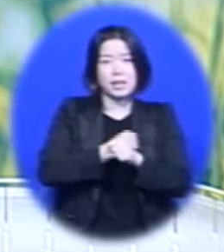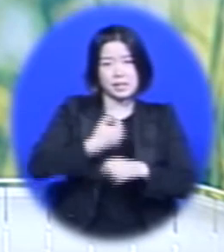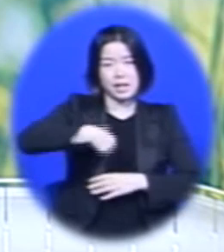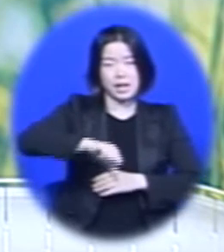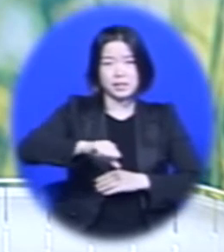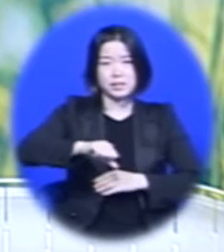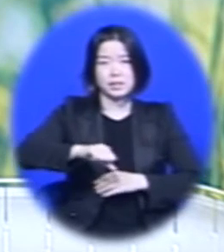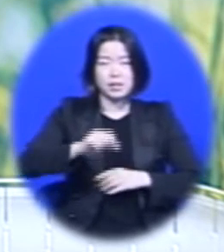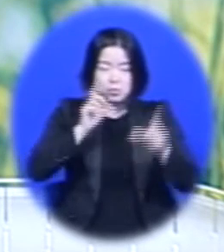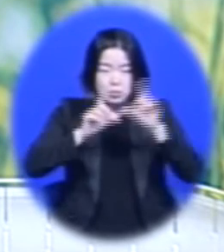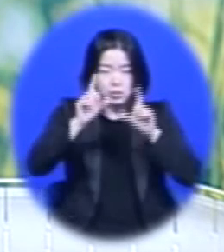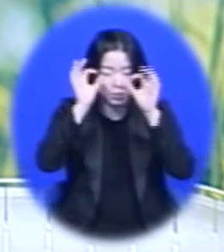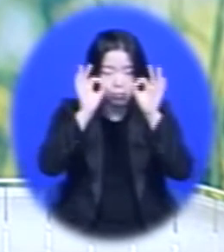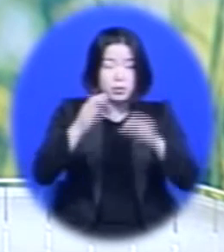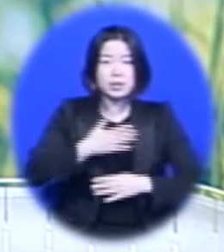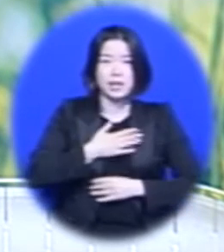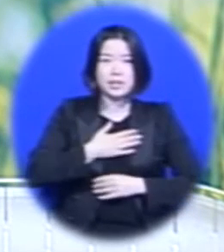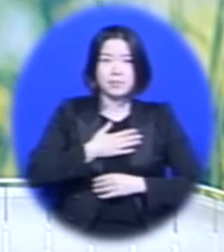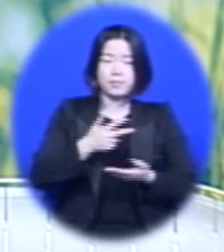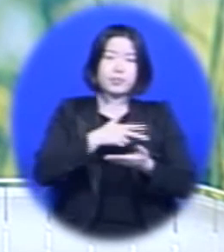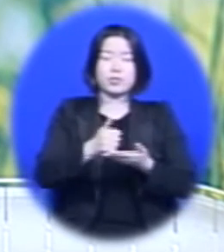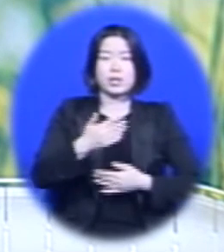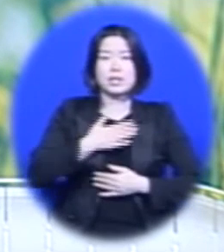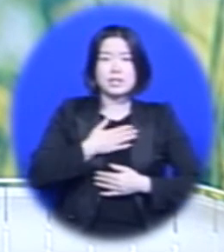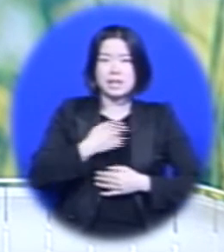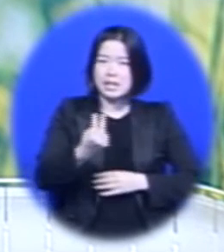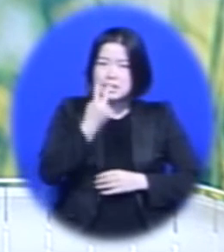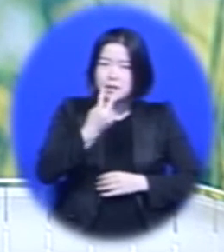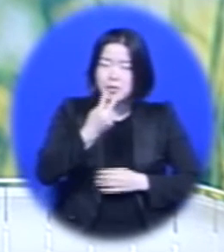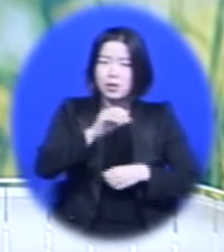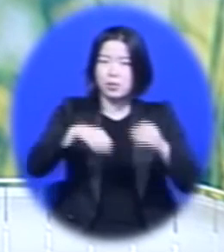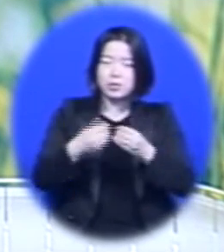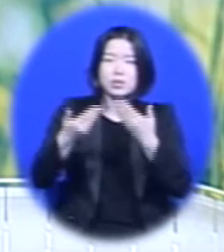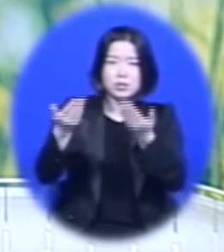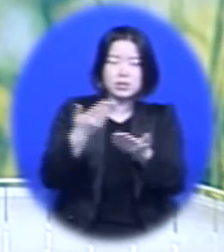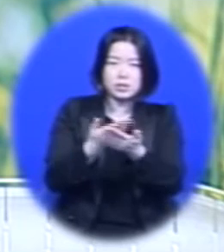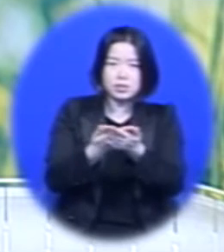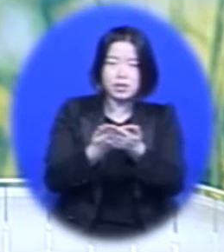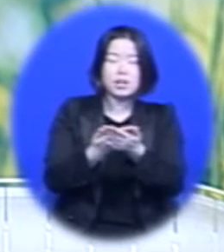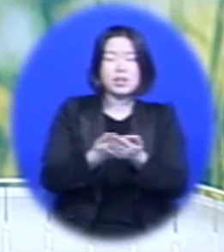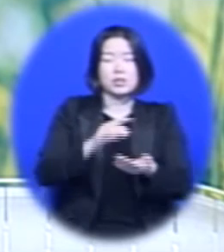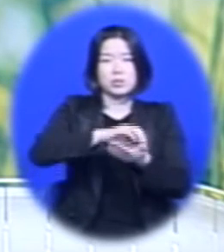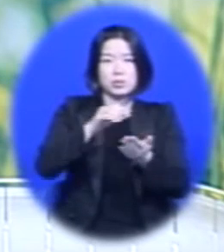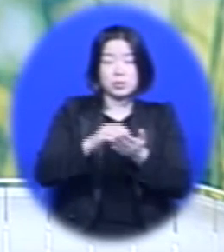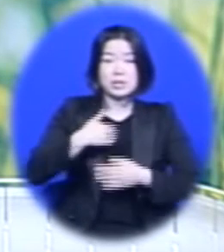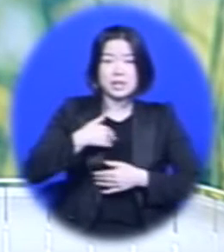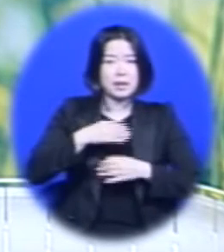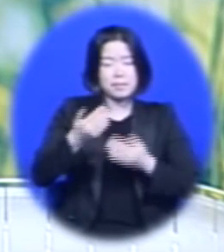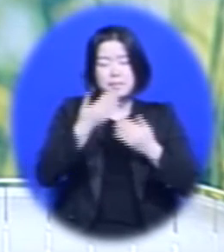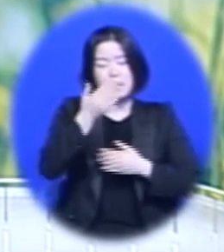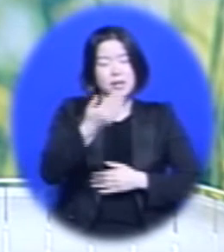지켜보았던 날은 주님께 차라리 저의 생명을 거둬달라고 기도하게 할 만큼 제겐 이루 말할 수 없는